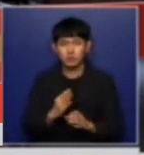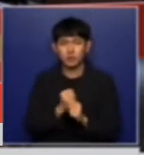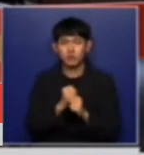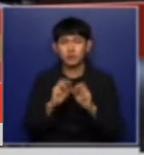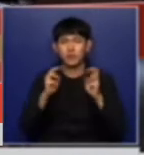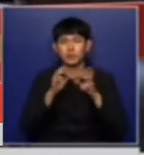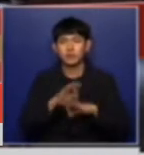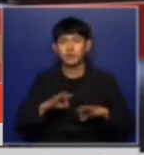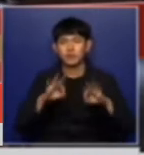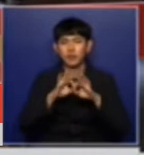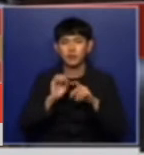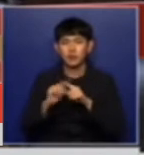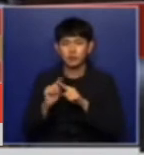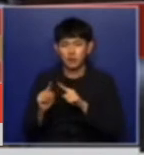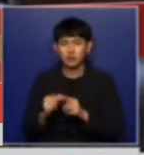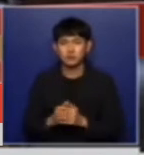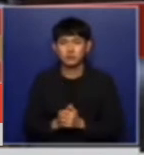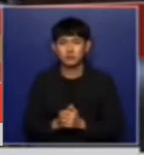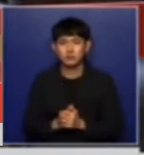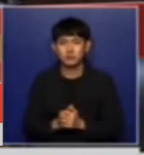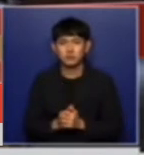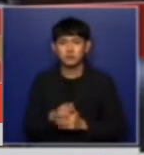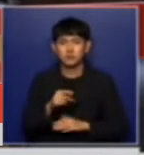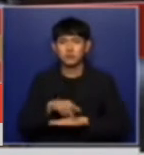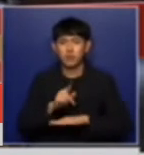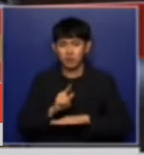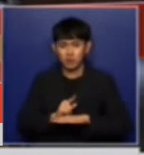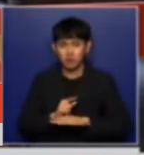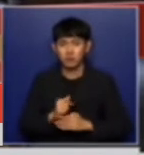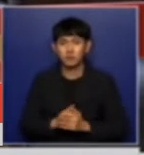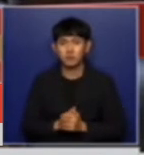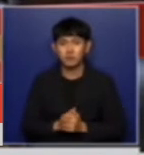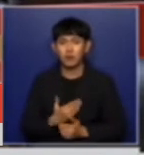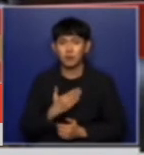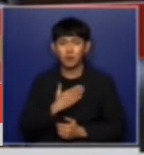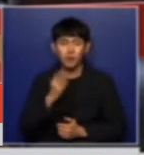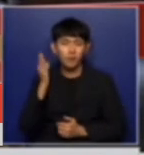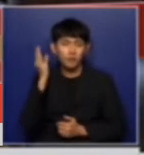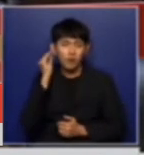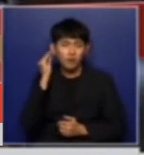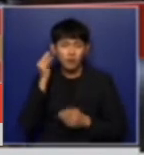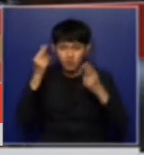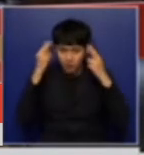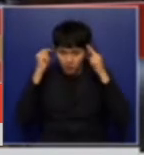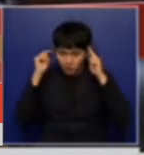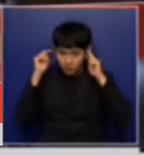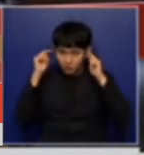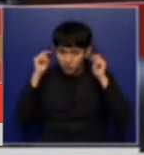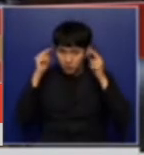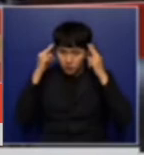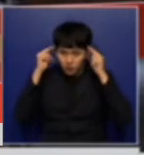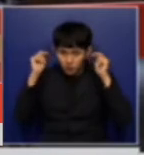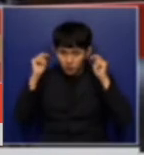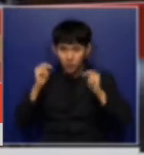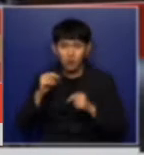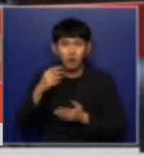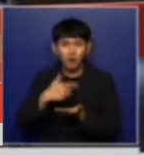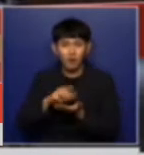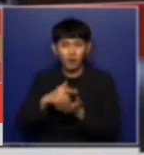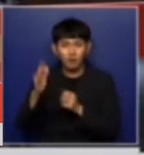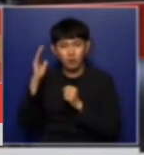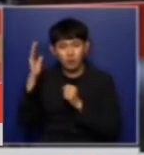ต่างๆนะครับท่านประธานครับผมเองได้ฟังท่านนายกรัฐมนตรีเนี่ยหน้าตัวแทนคณะรัฐมนตรีได้แถลง